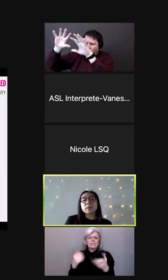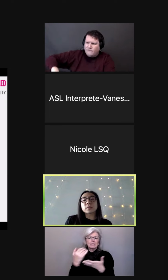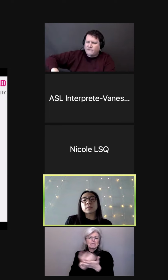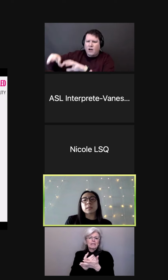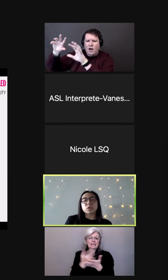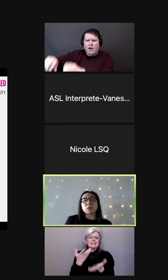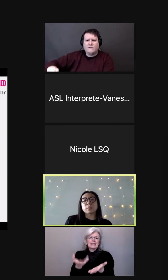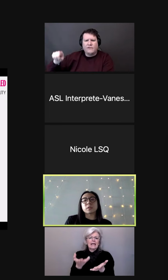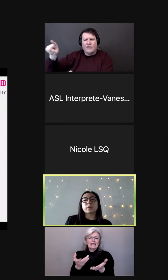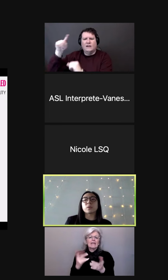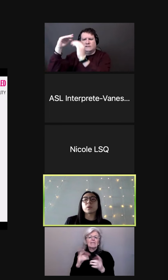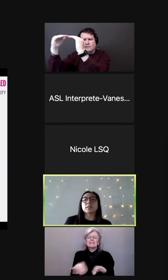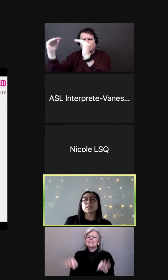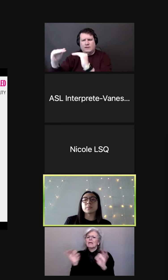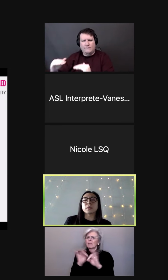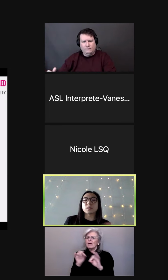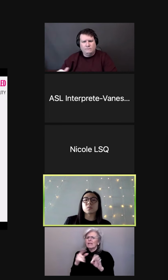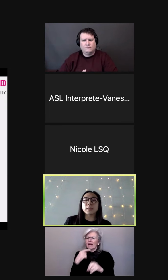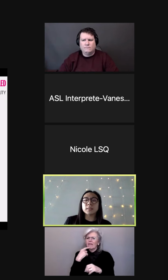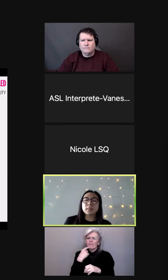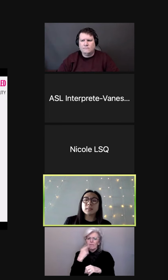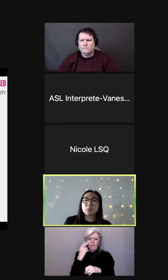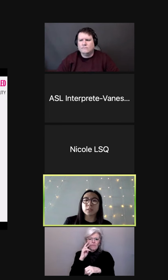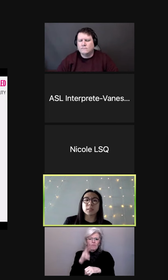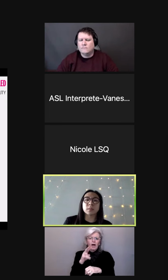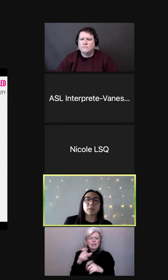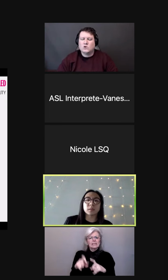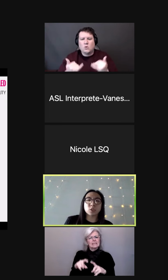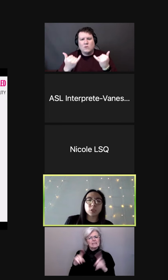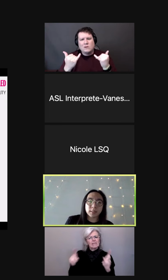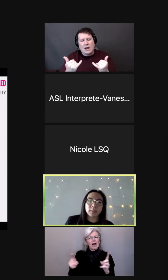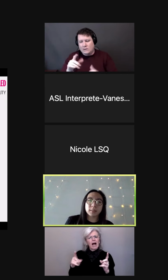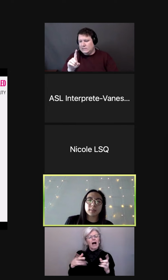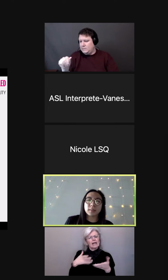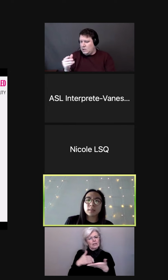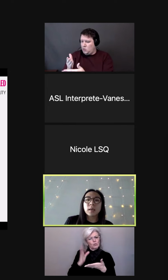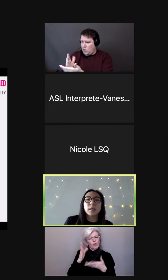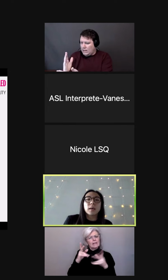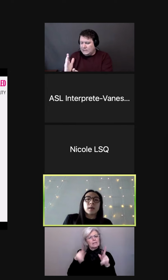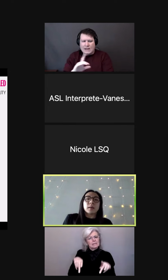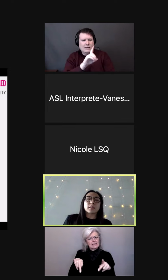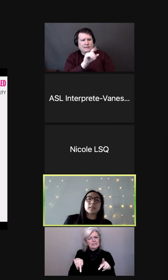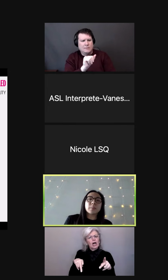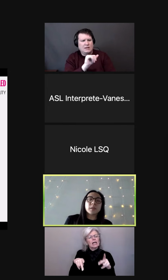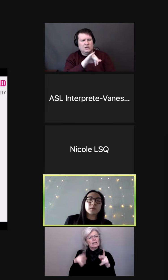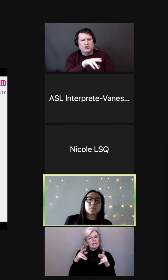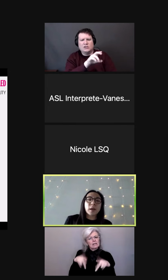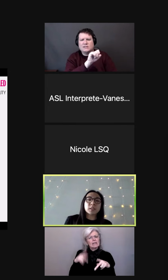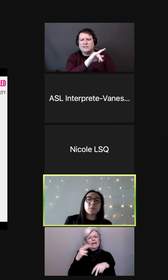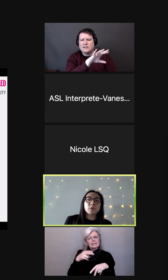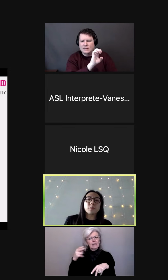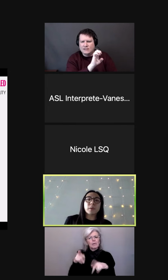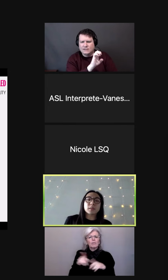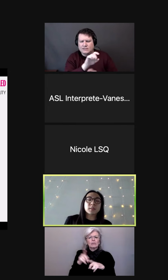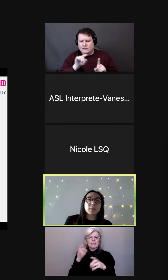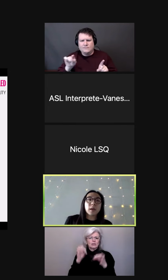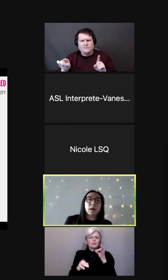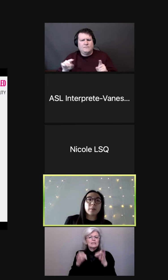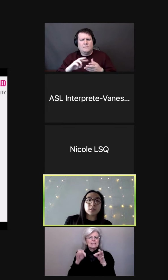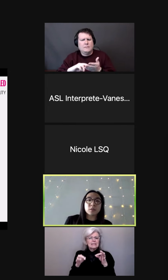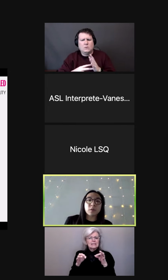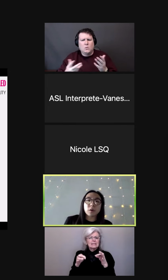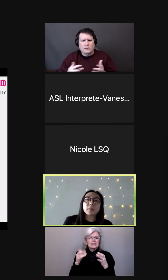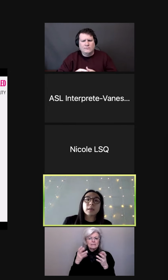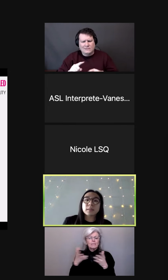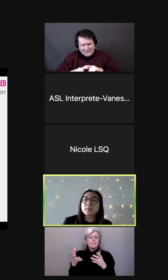important de noter qu'il existe une distinction entre les droits des personnes handicapées et la justice. Le